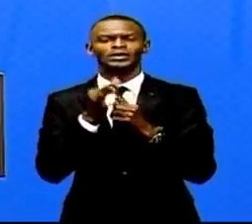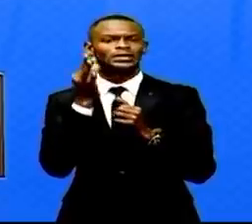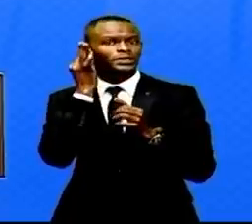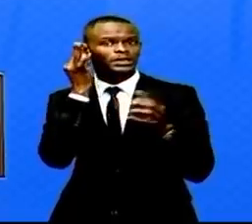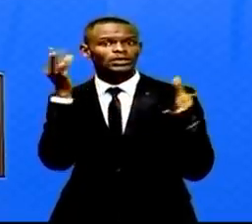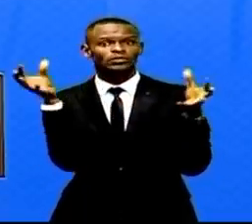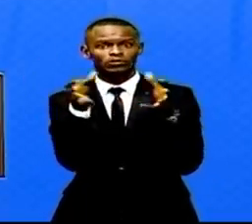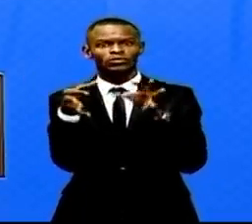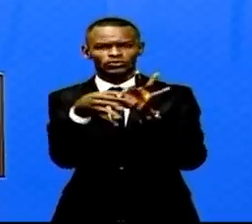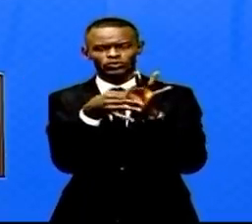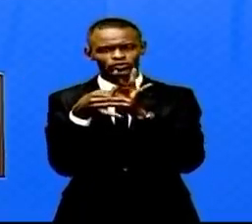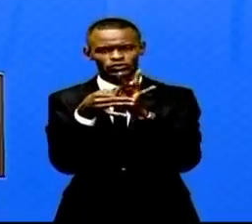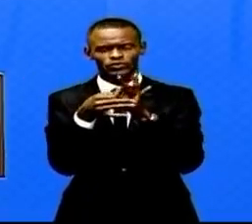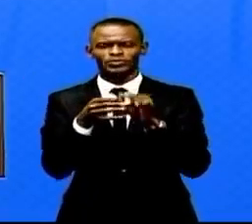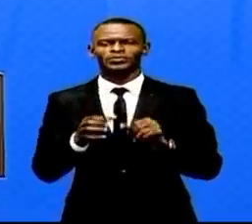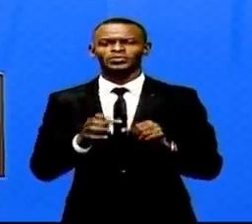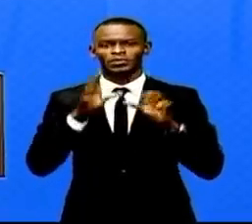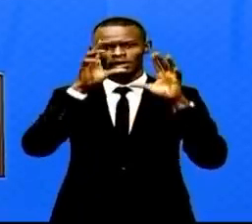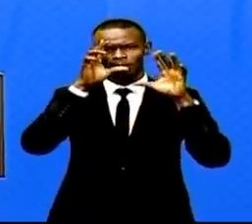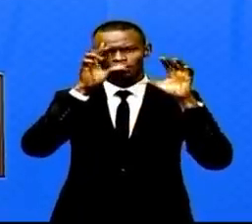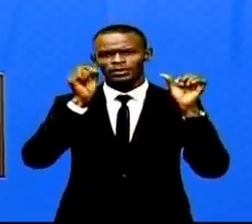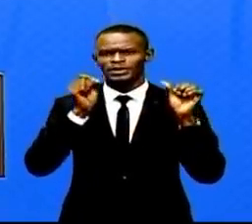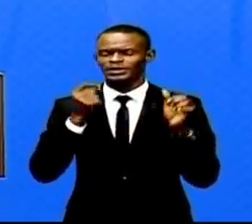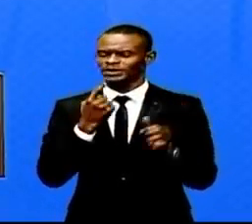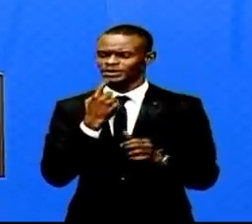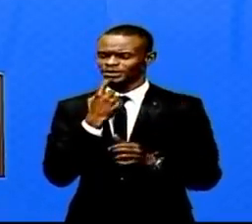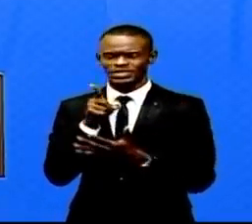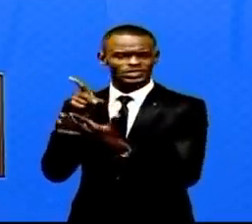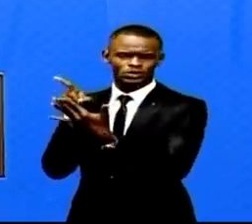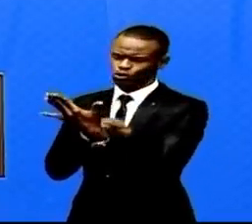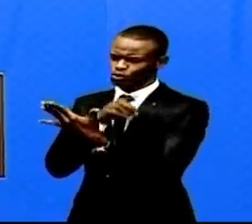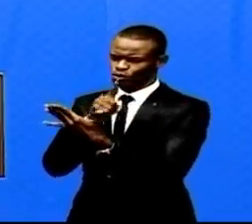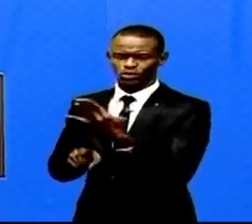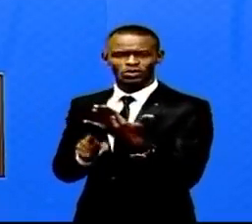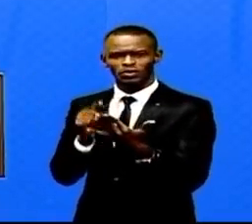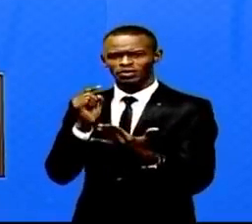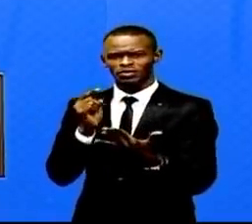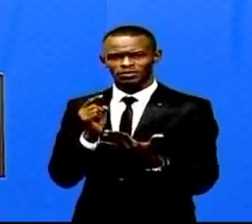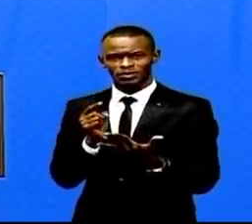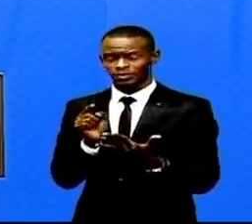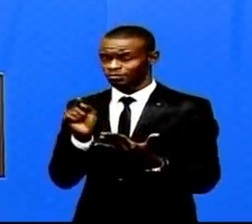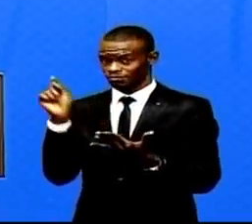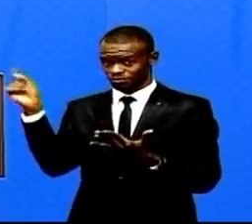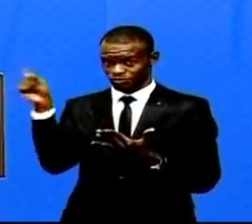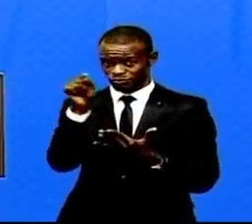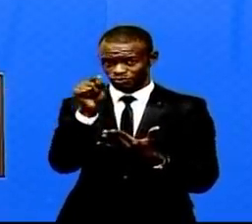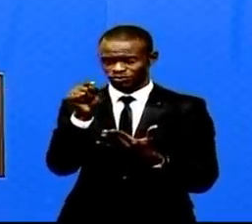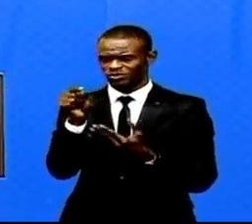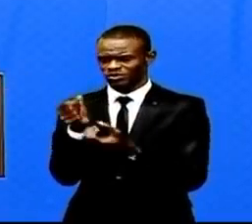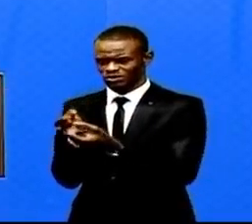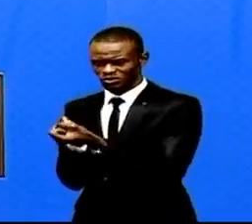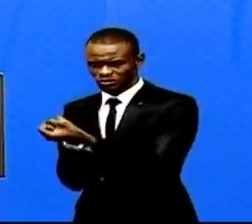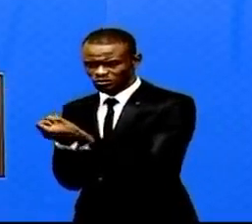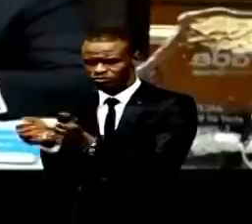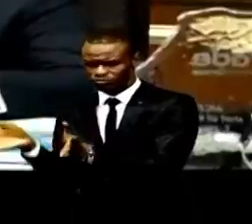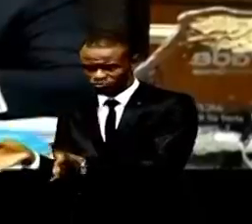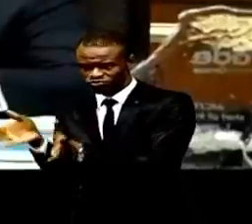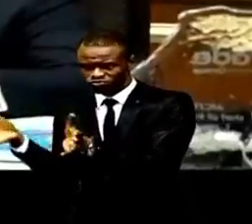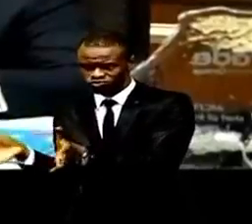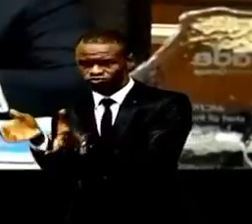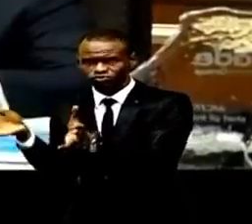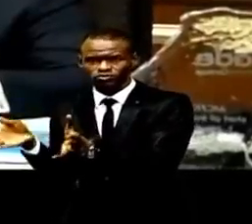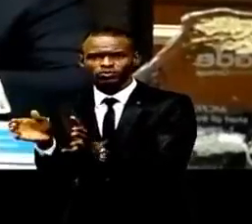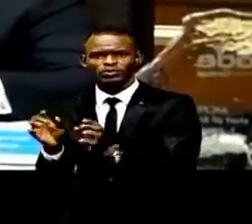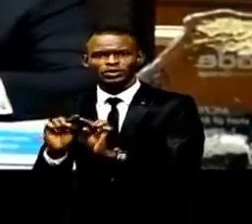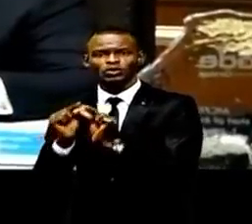sans équivoque de certains acteurs régionaux qui a décidé de rompre cet engagement républicain et